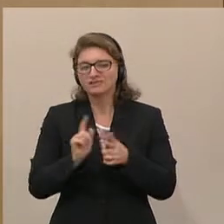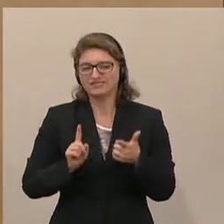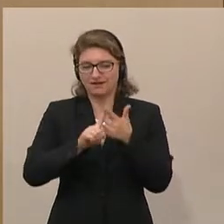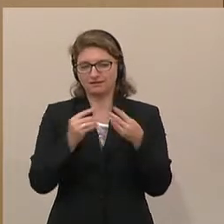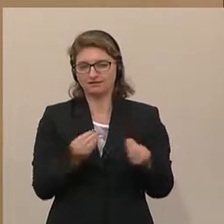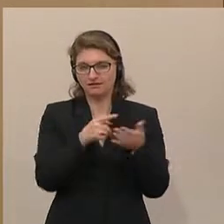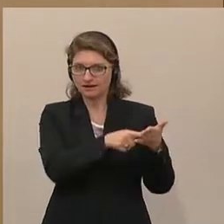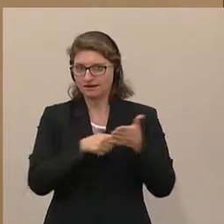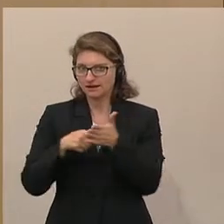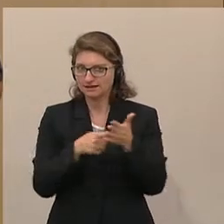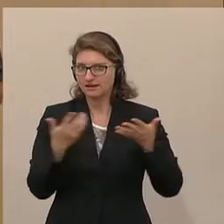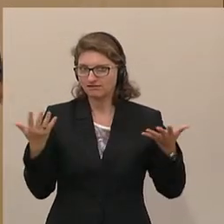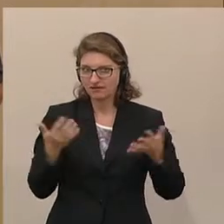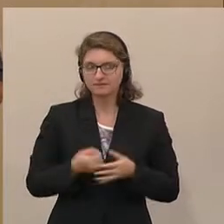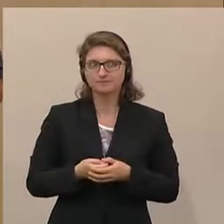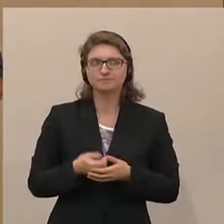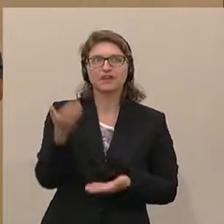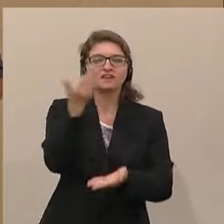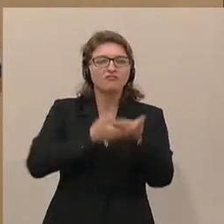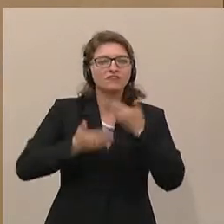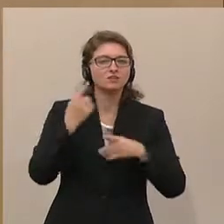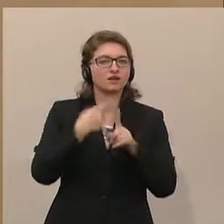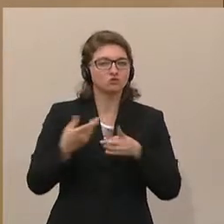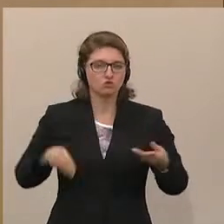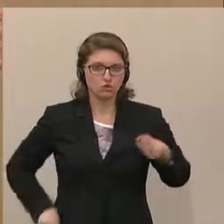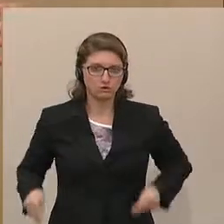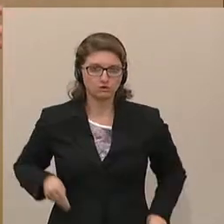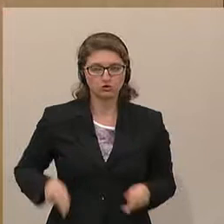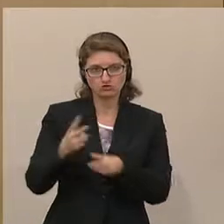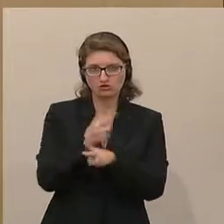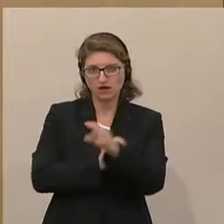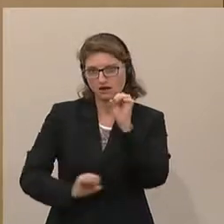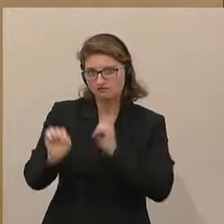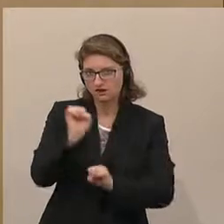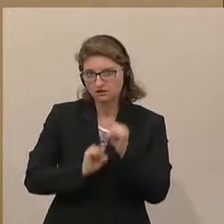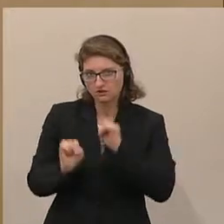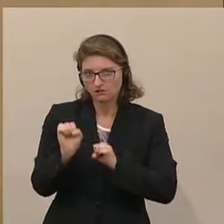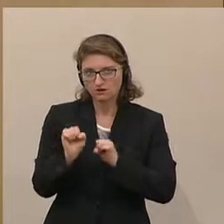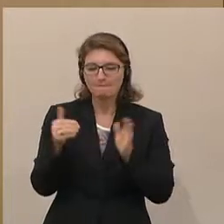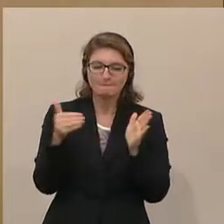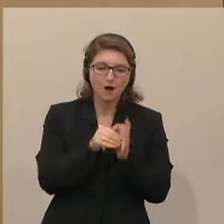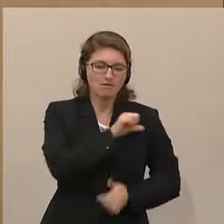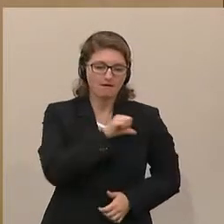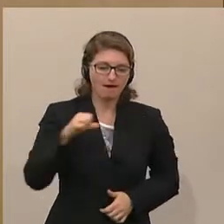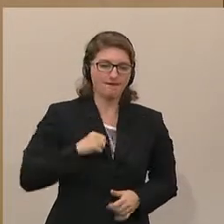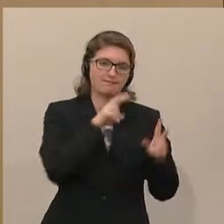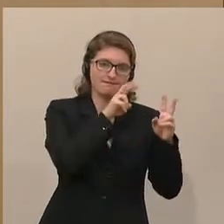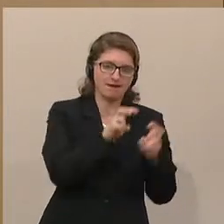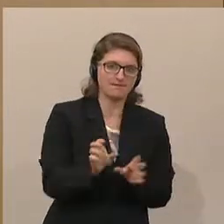Die Wirtschafts- und Korruptionsstaatsanwaltschaft braucht eine eigene